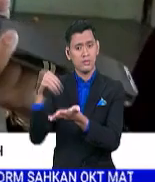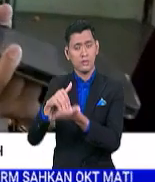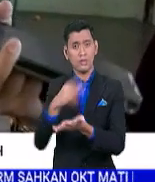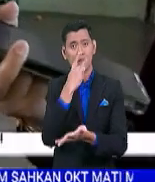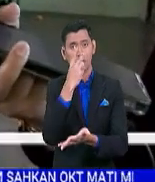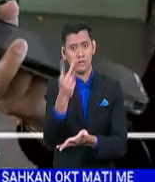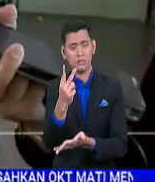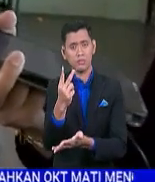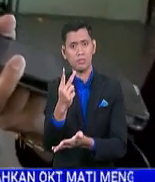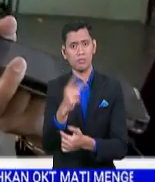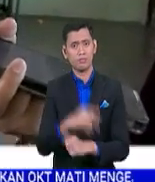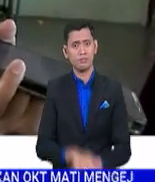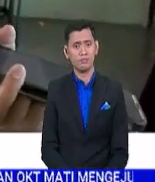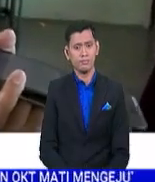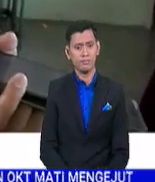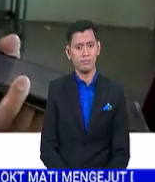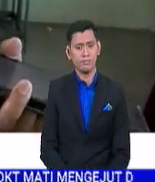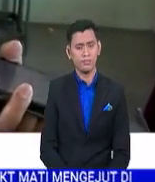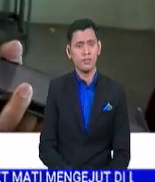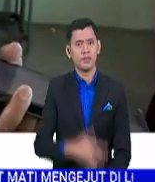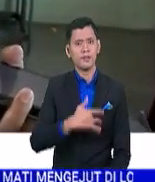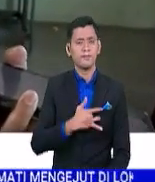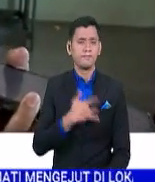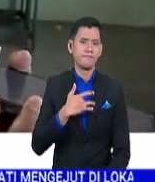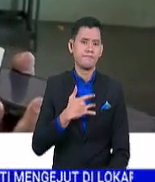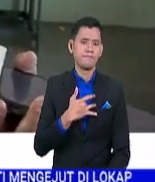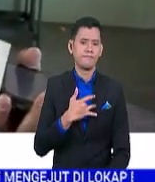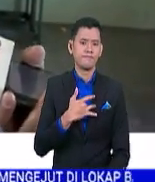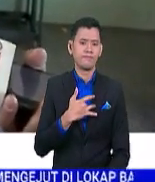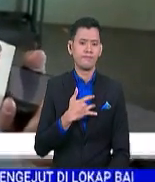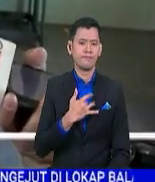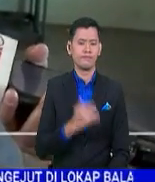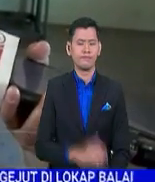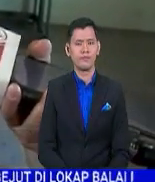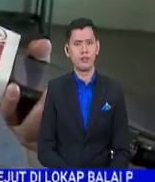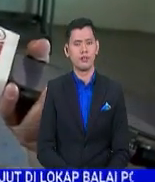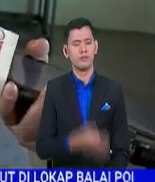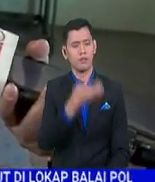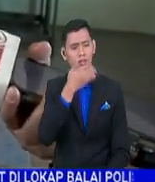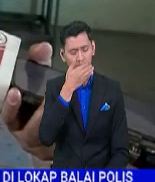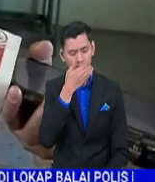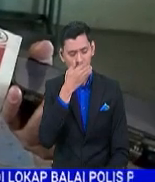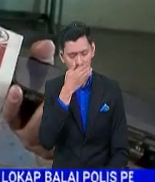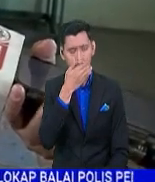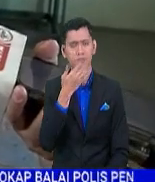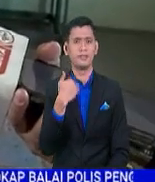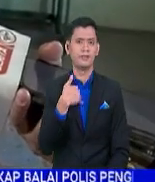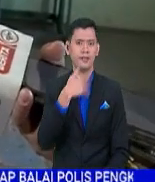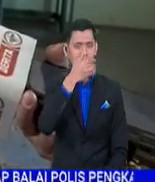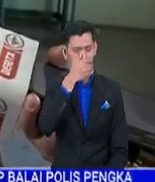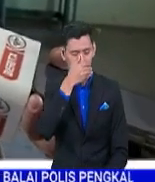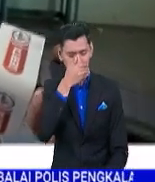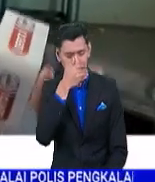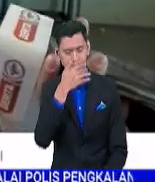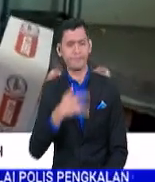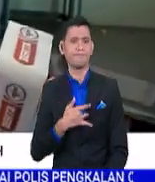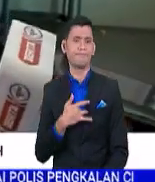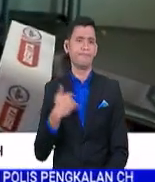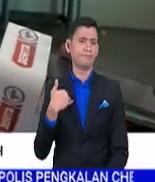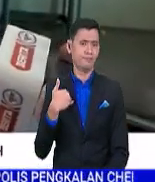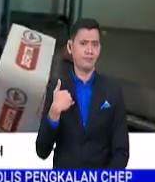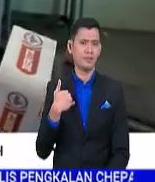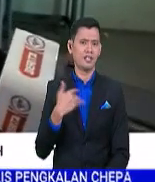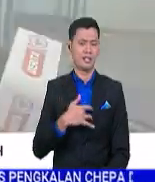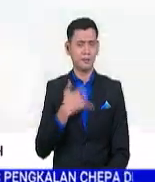mai belah kami lah. Rasa macam anak saya batuk. Lepas tu saya rasa batuk juga. Lepas tu rasa macam